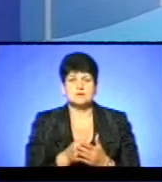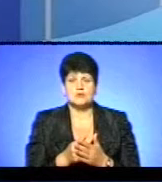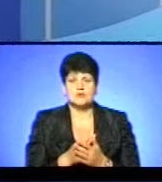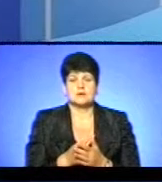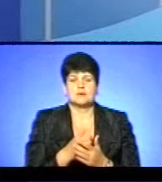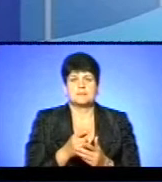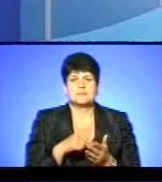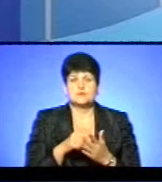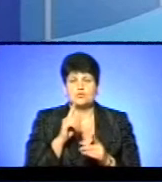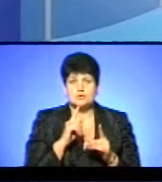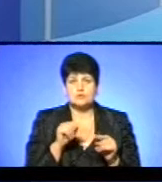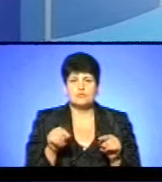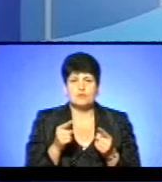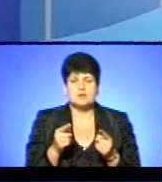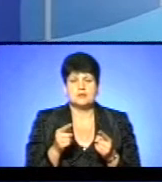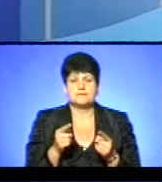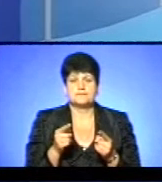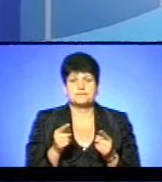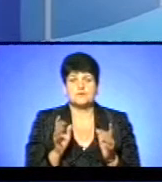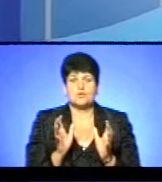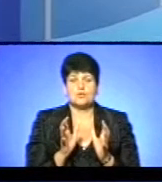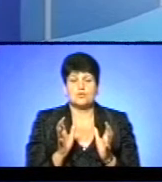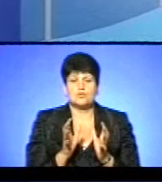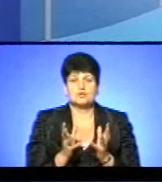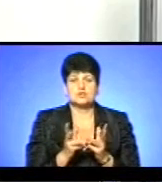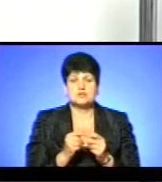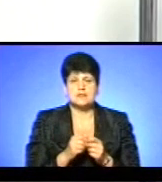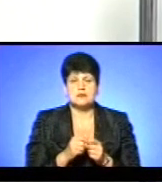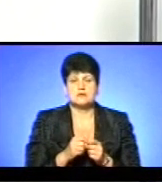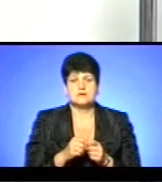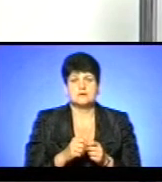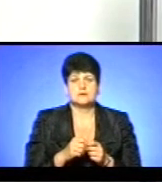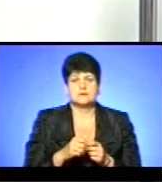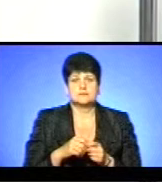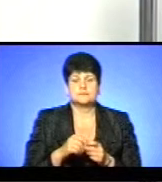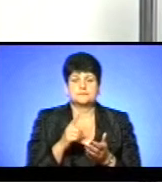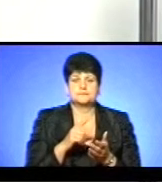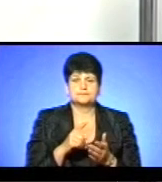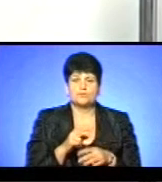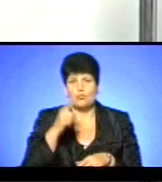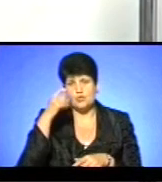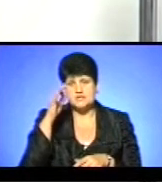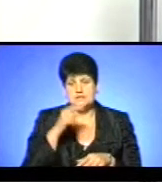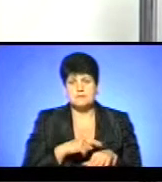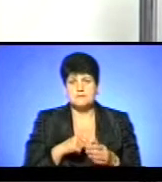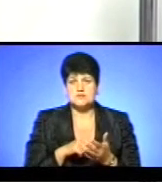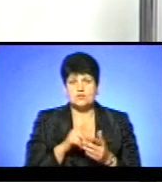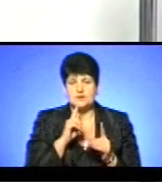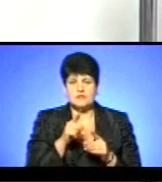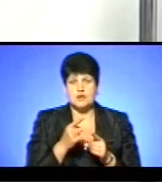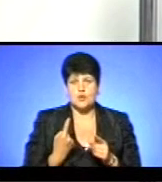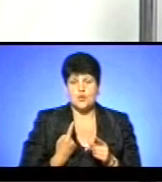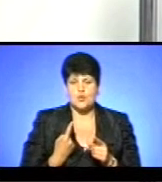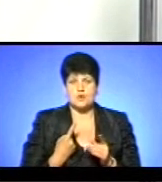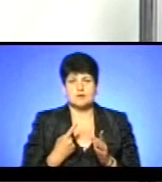радою щодо створення охорони з числа муніципальної поліції. Муніципали стали охоронцями з